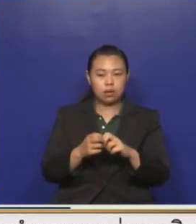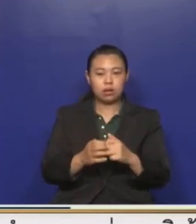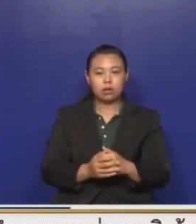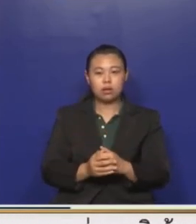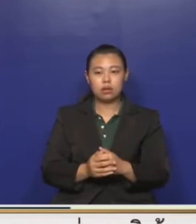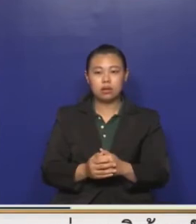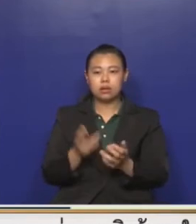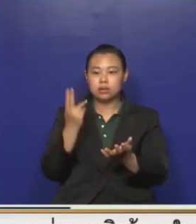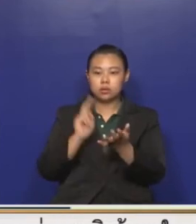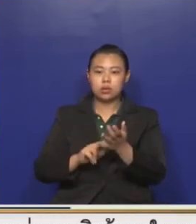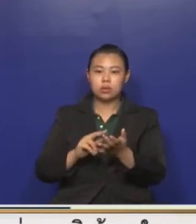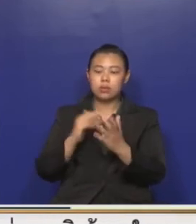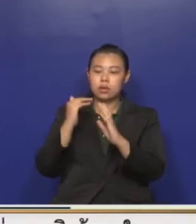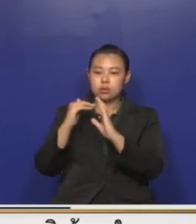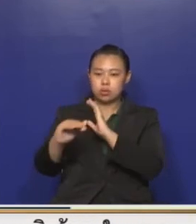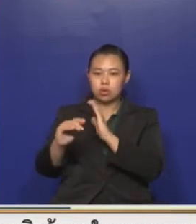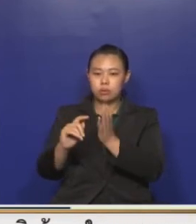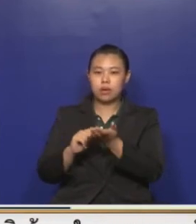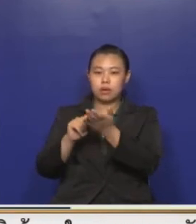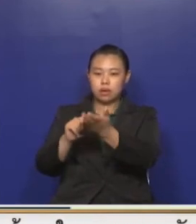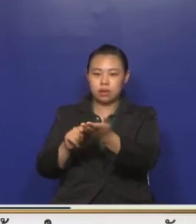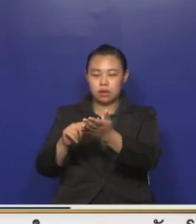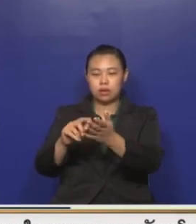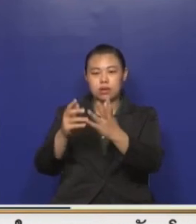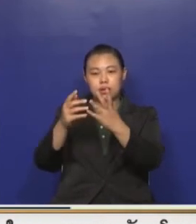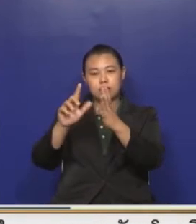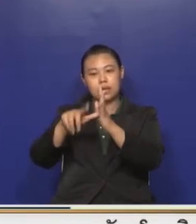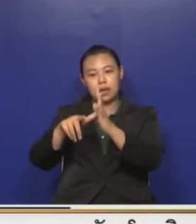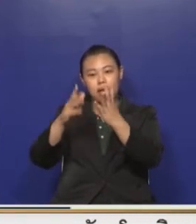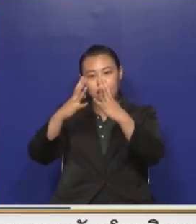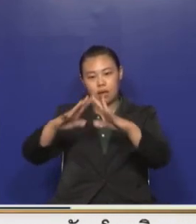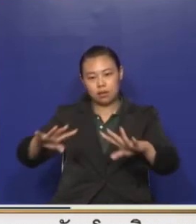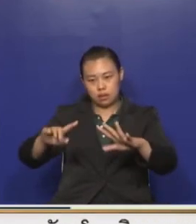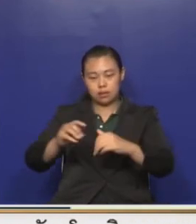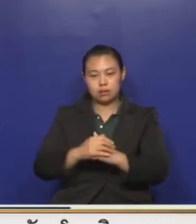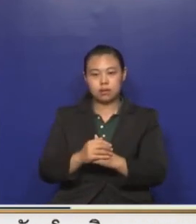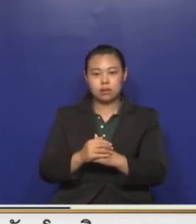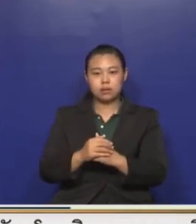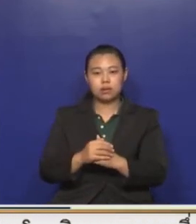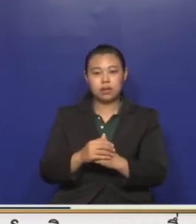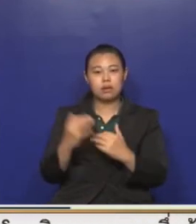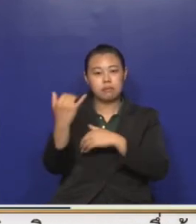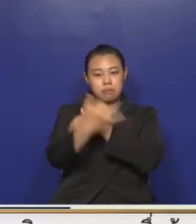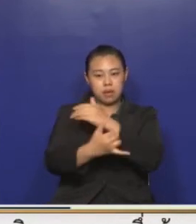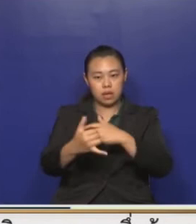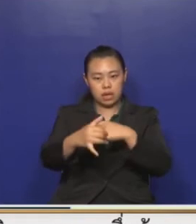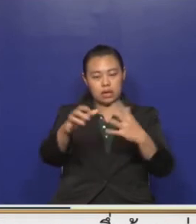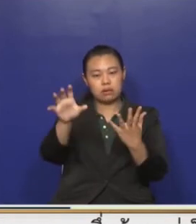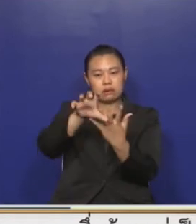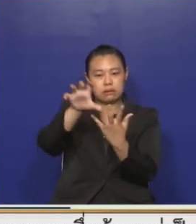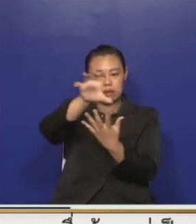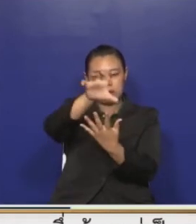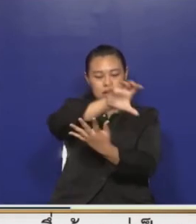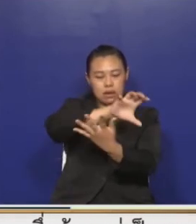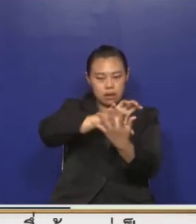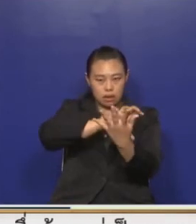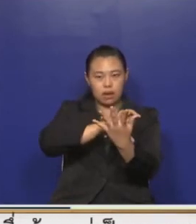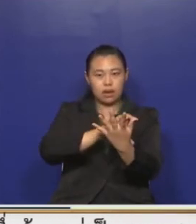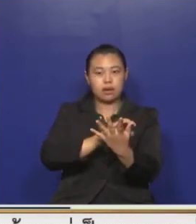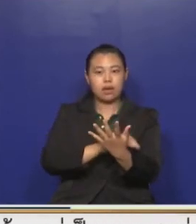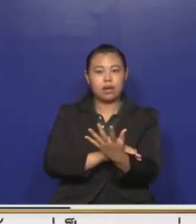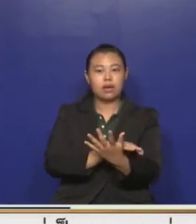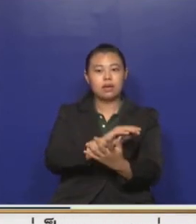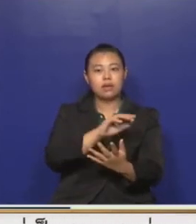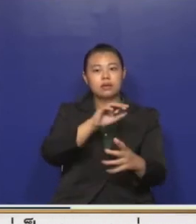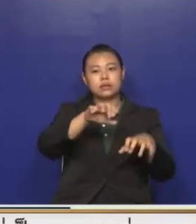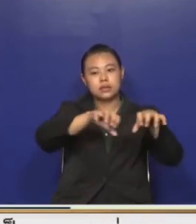างเลขาที่การอาเซีนแล้วในการทจะประสารงานไปอยางปเทศต่างๆให้รปริมาณหสปอตขึ้มาใหรถให้ได้ในประเทศของท่านซึ่ง